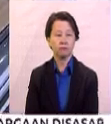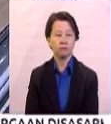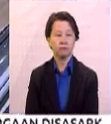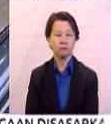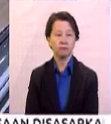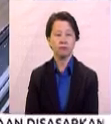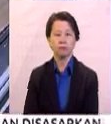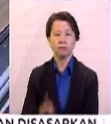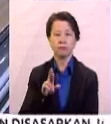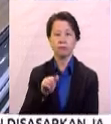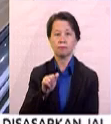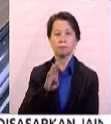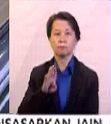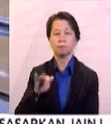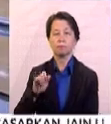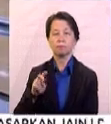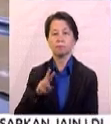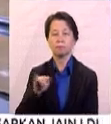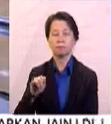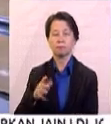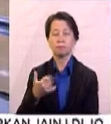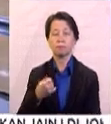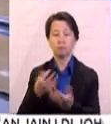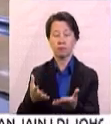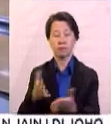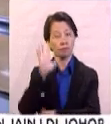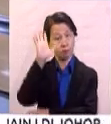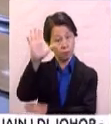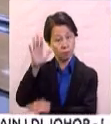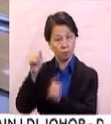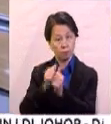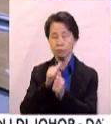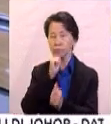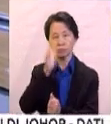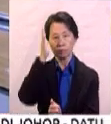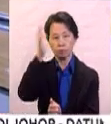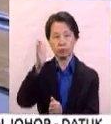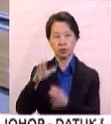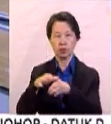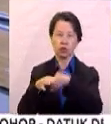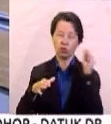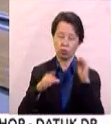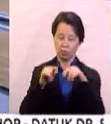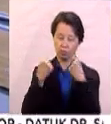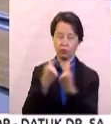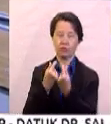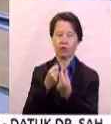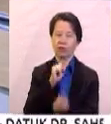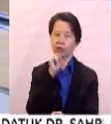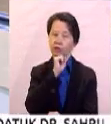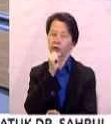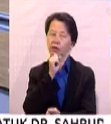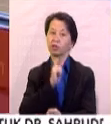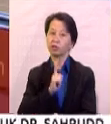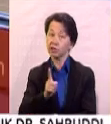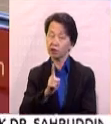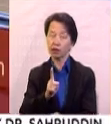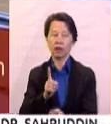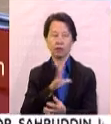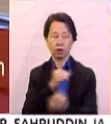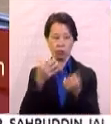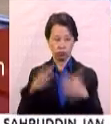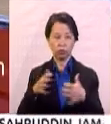Anggota Rabani Azadan Abdul Aziz memberikan jaminan tidak akan meninggalkan kumpulan Nasyid Terbabit meskipun kini